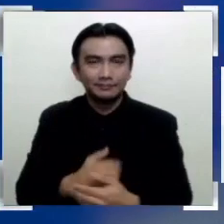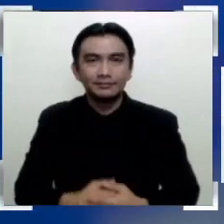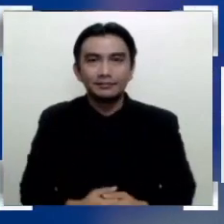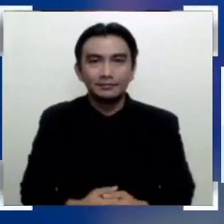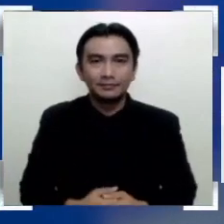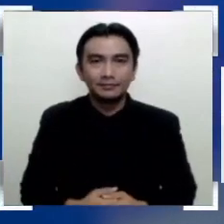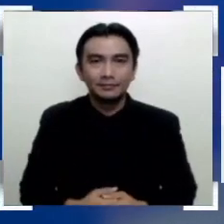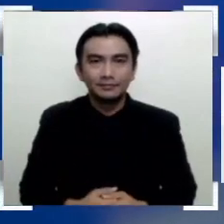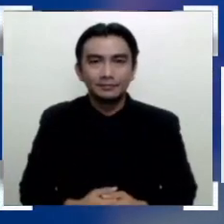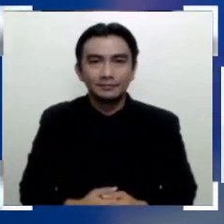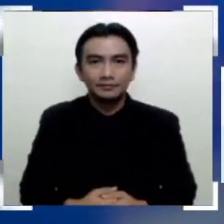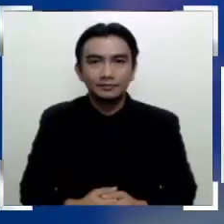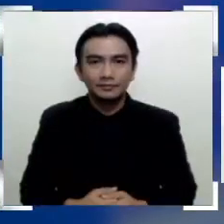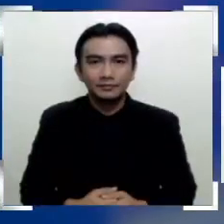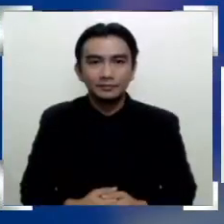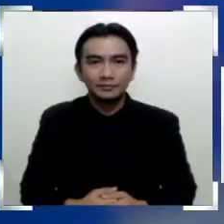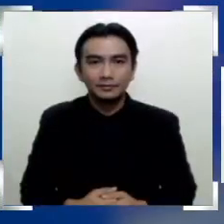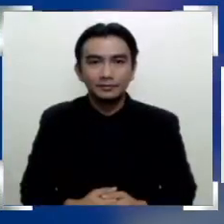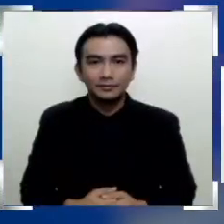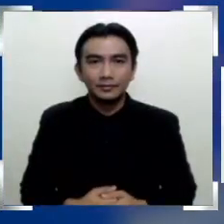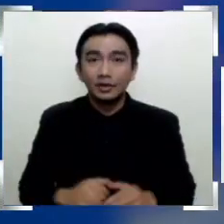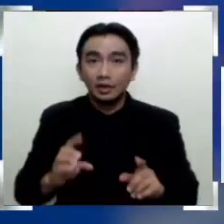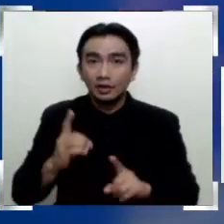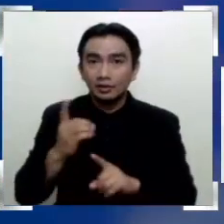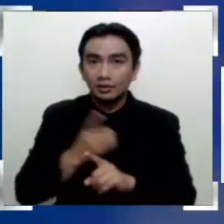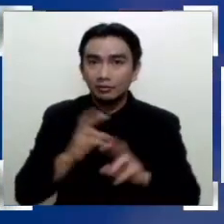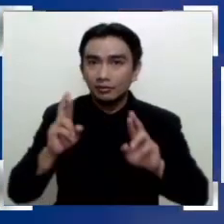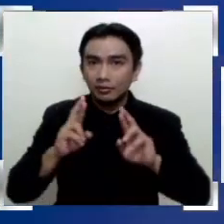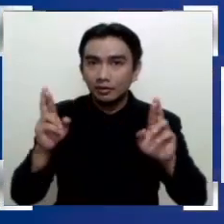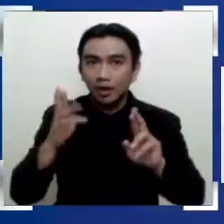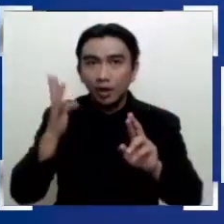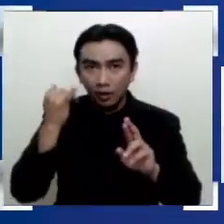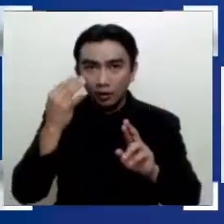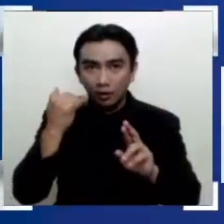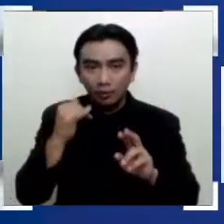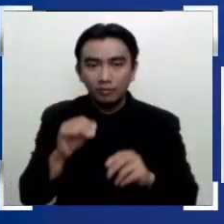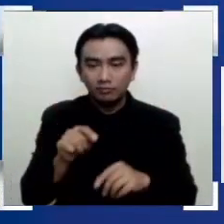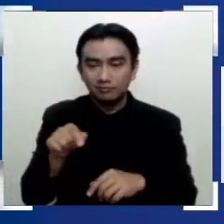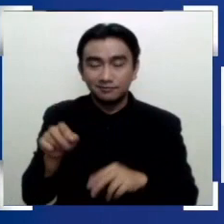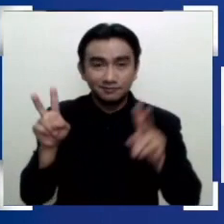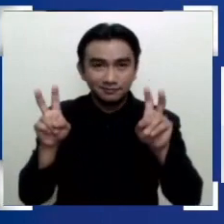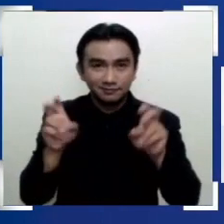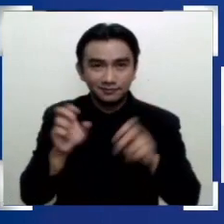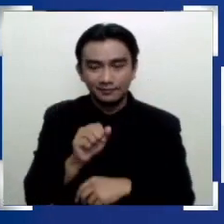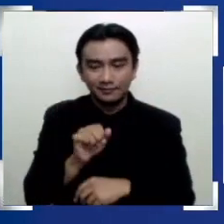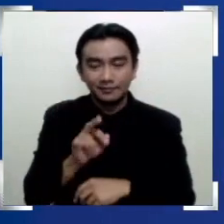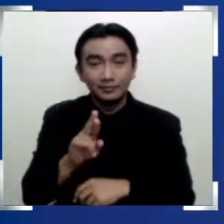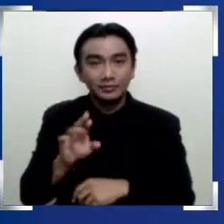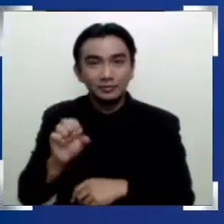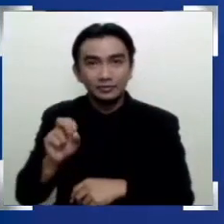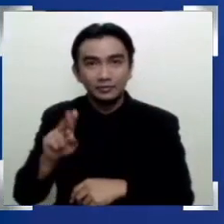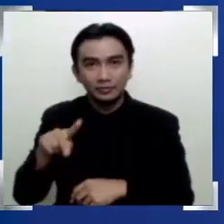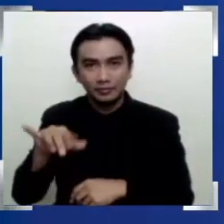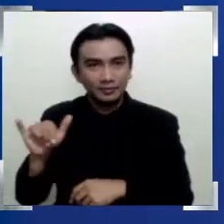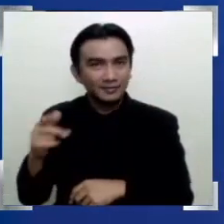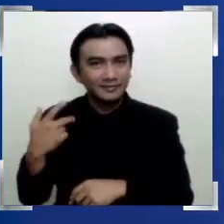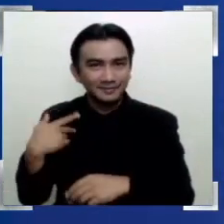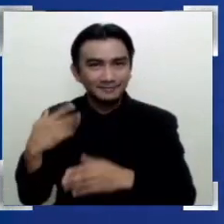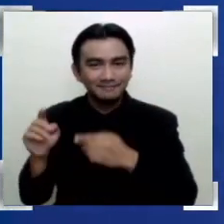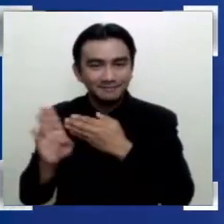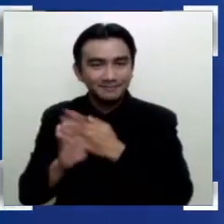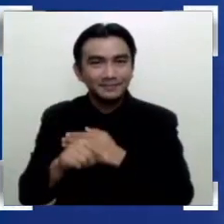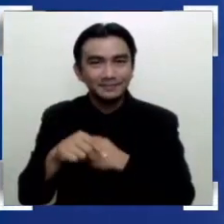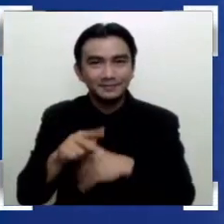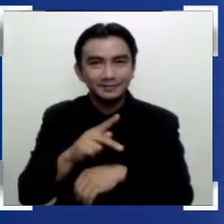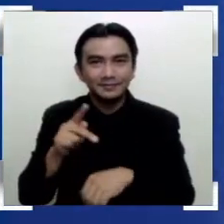The nights are better sa Disyembre dahil magbabalik sa Pilipinas ang legendary duo na Air Supply. Haharanahin nila ulit ang